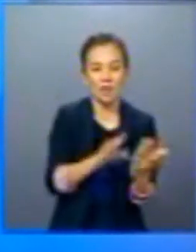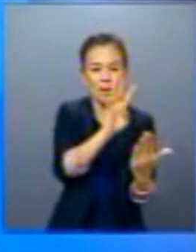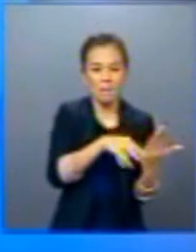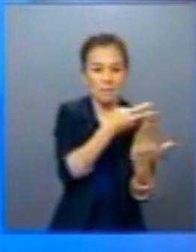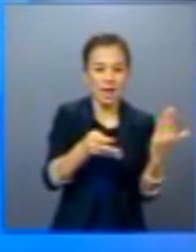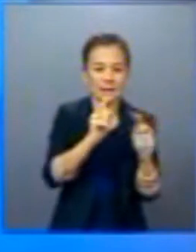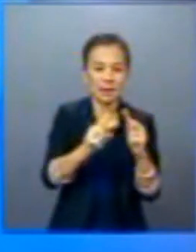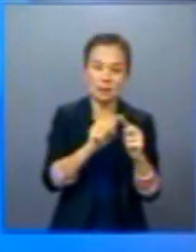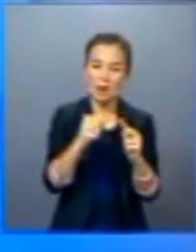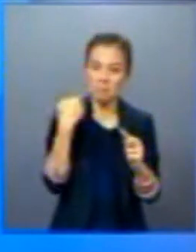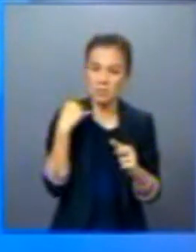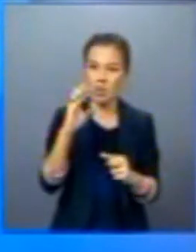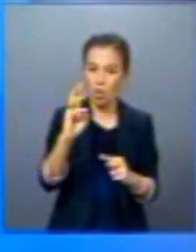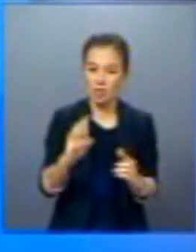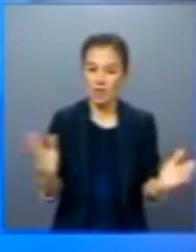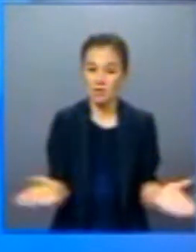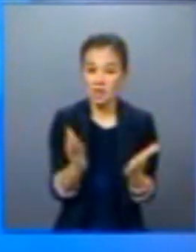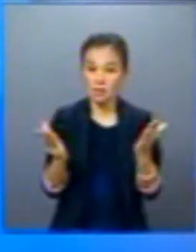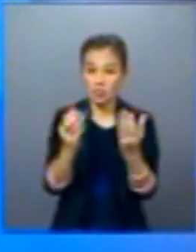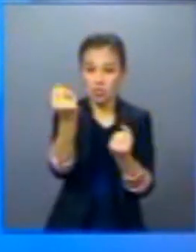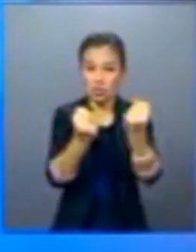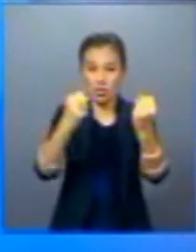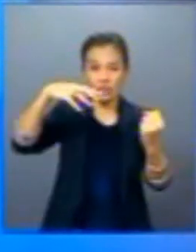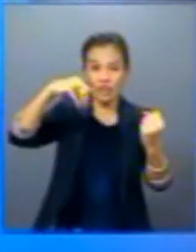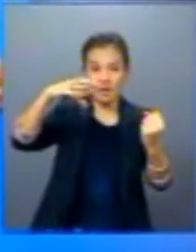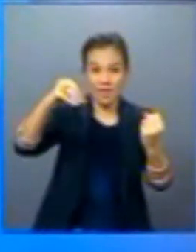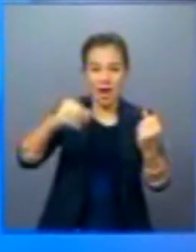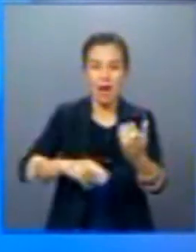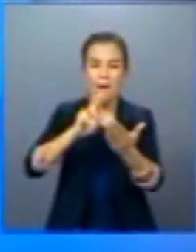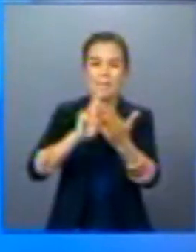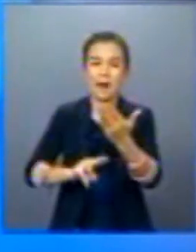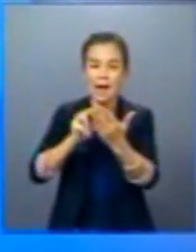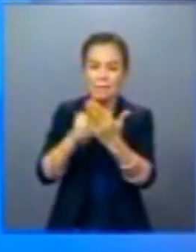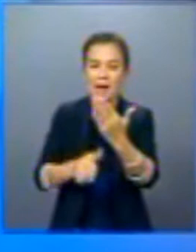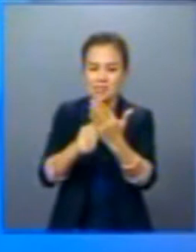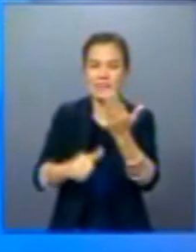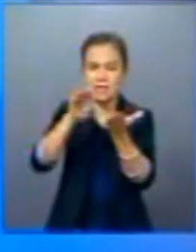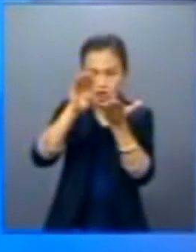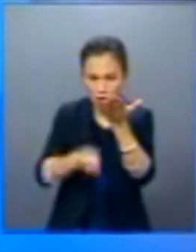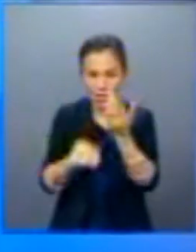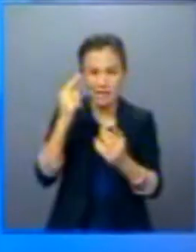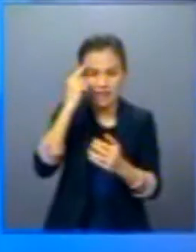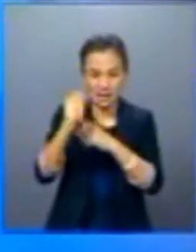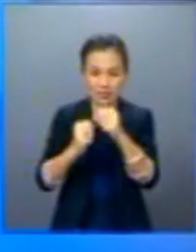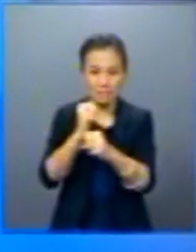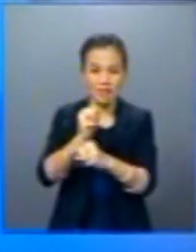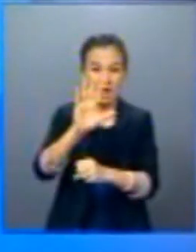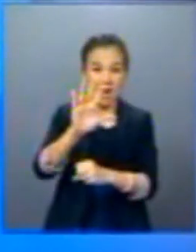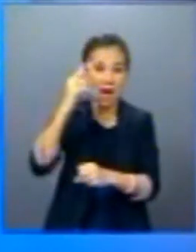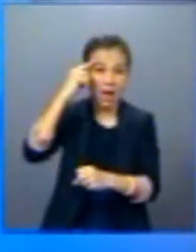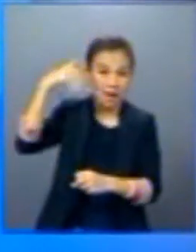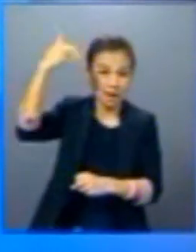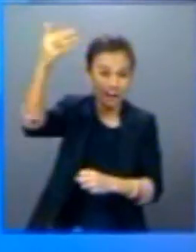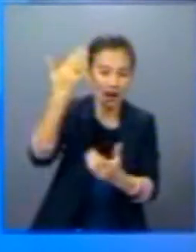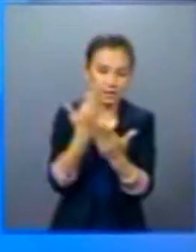งทุนรถยนต์ไฟฟ้าพร้อมลดอัตราภาษีสรรพสามิตคาดการณ์นะคะว่าอีก5ปีข้างหน้าจะมีการลงทุนกว่า 20,000